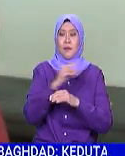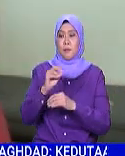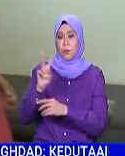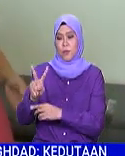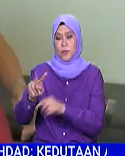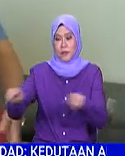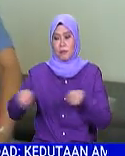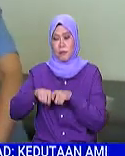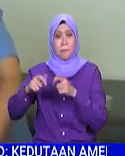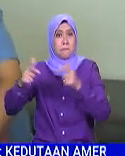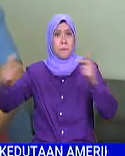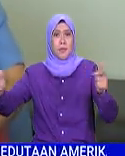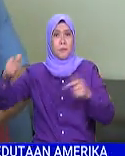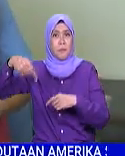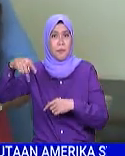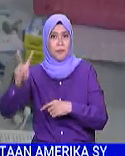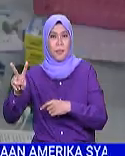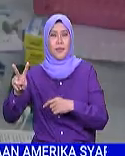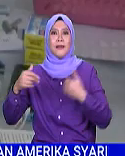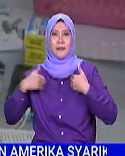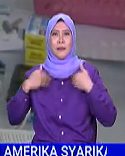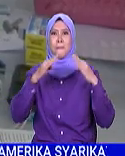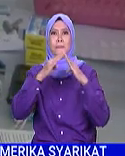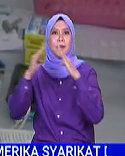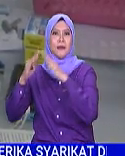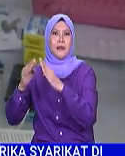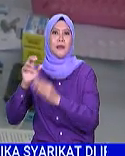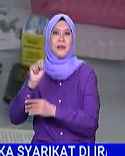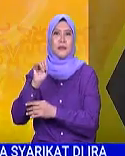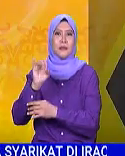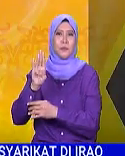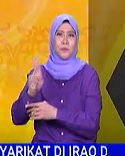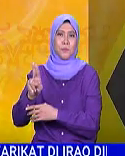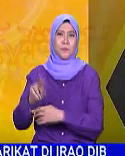21 vaksinasi terbesar kini berada di pusat bandar